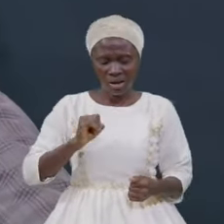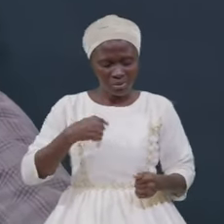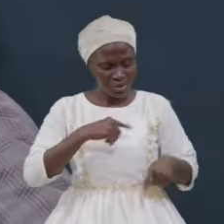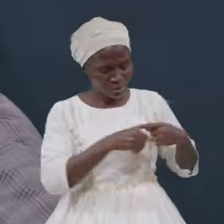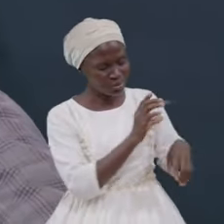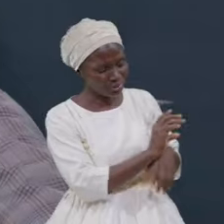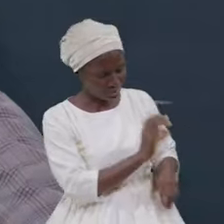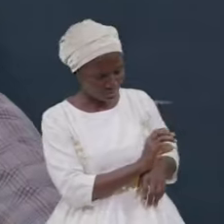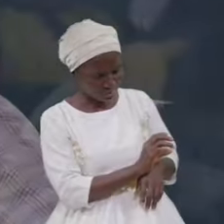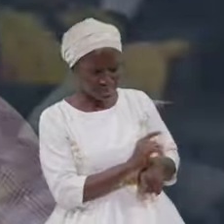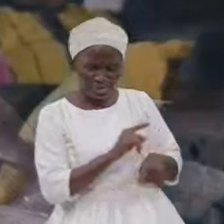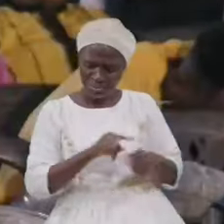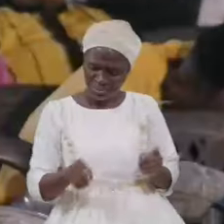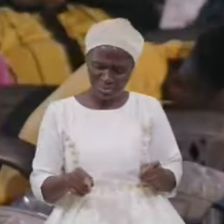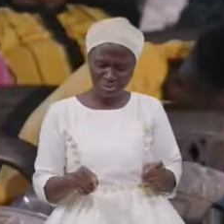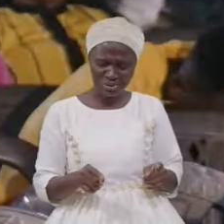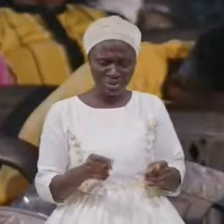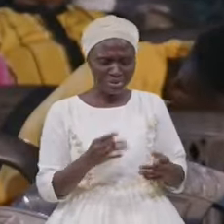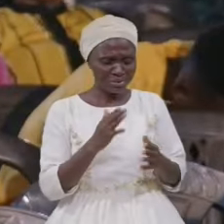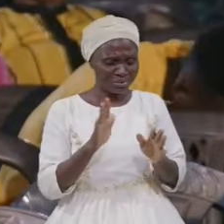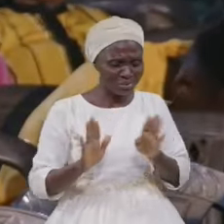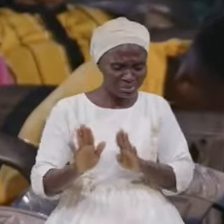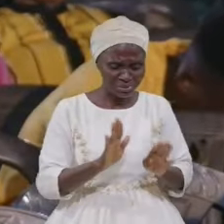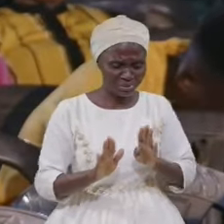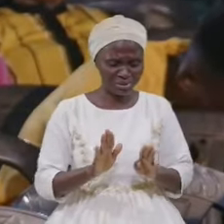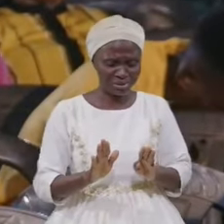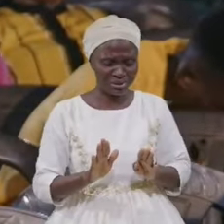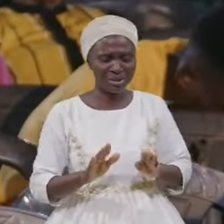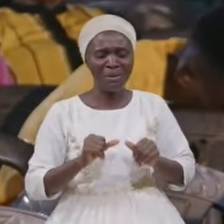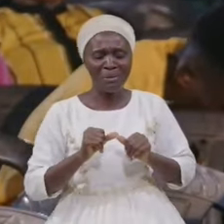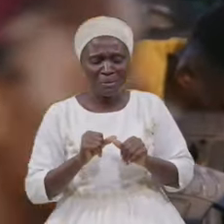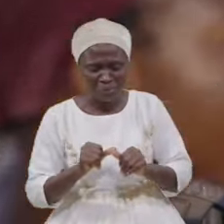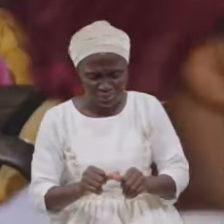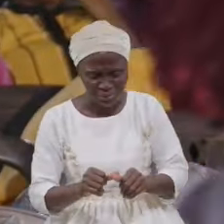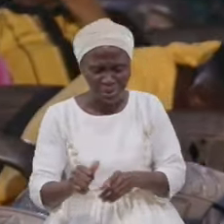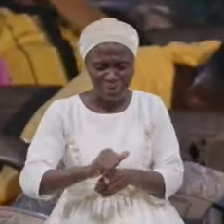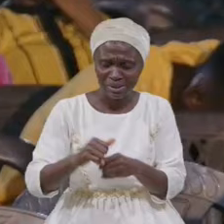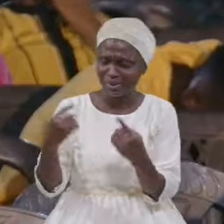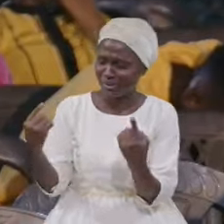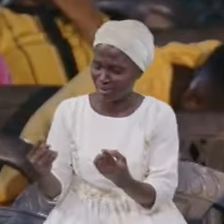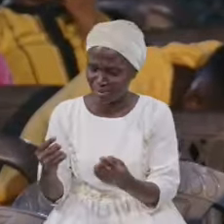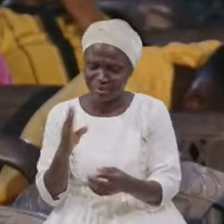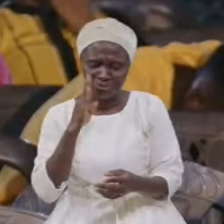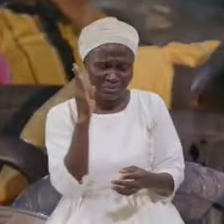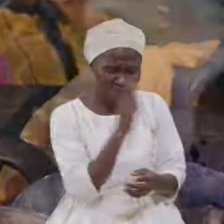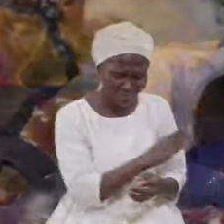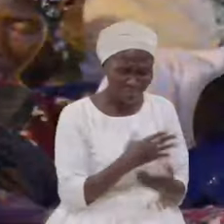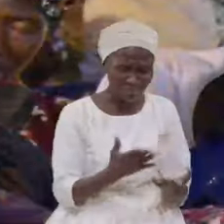même le dimanche, ne passe pas sans un ou deux péchés. Je suis si